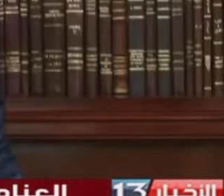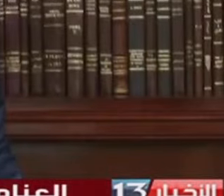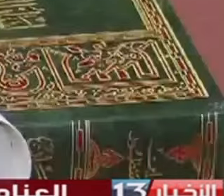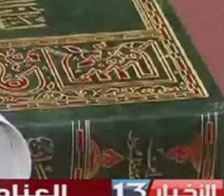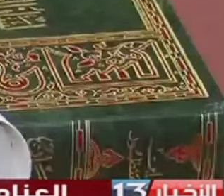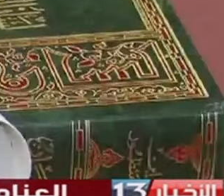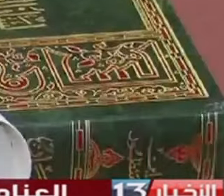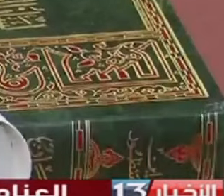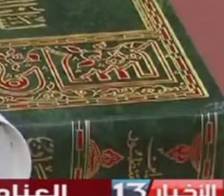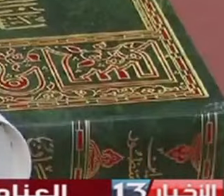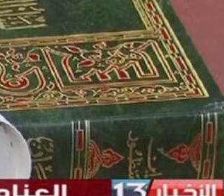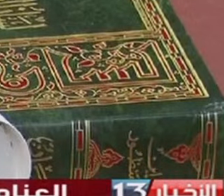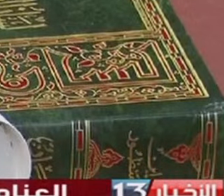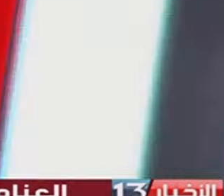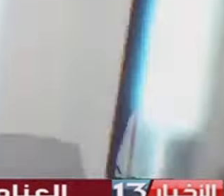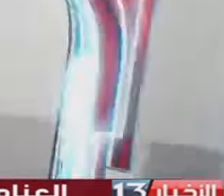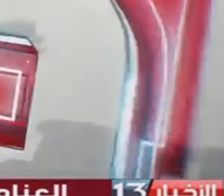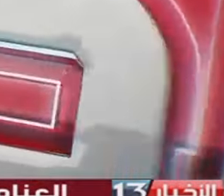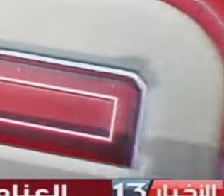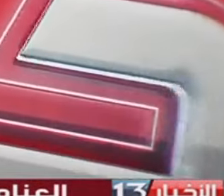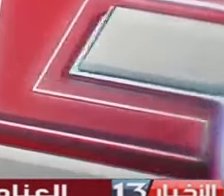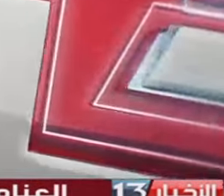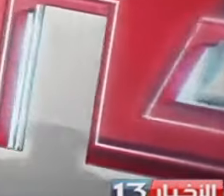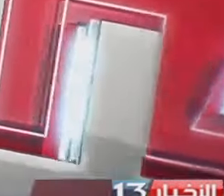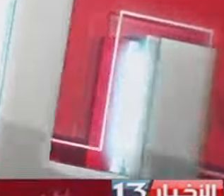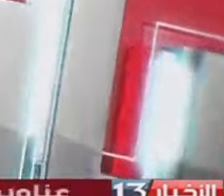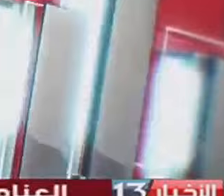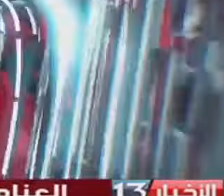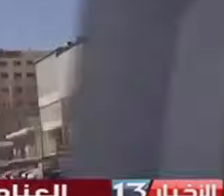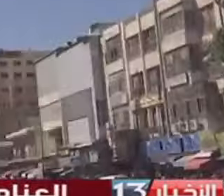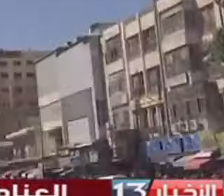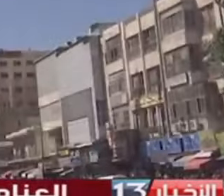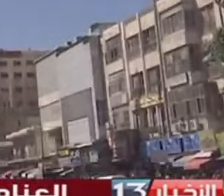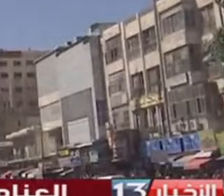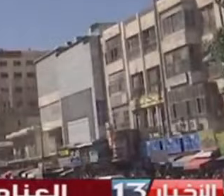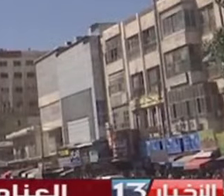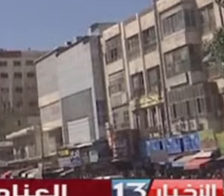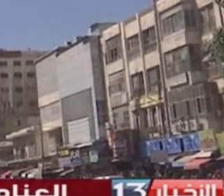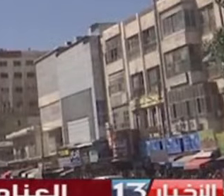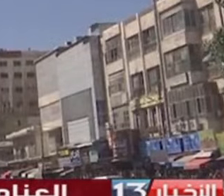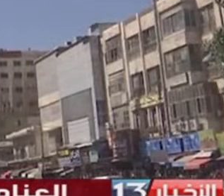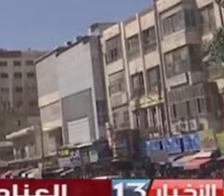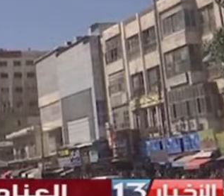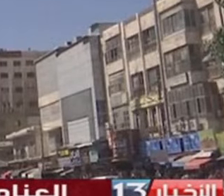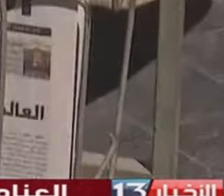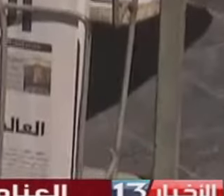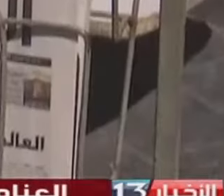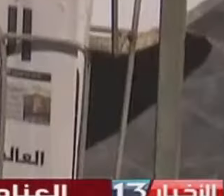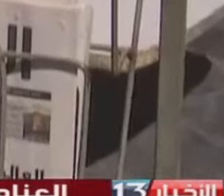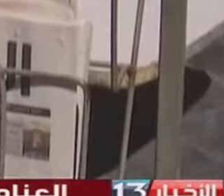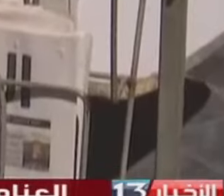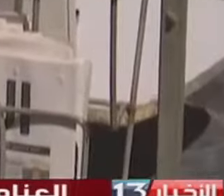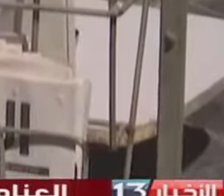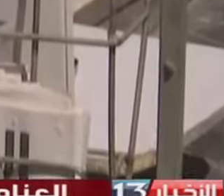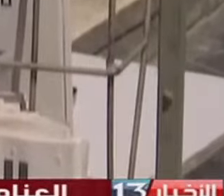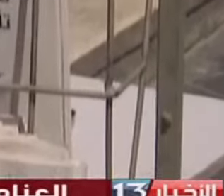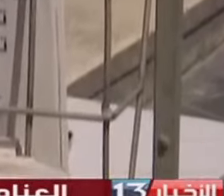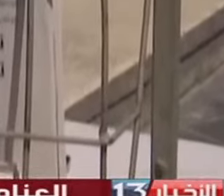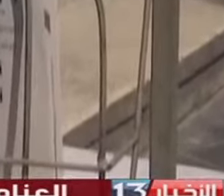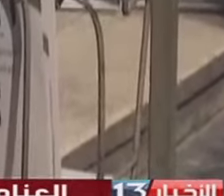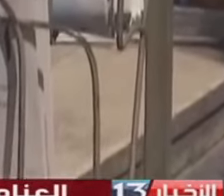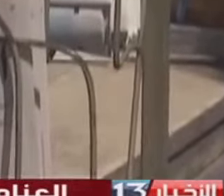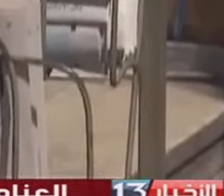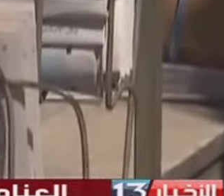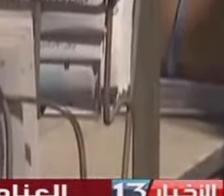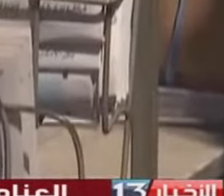من الحجج القانونية أهمها تلك المتصلة بالآجال الدستورية. تونس تعرب عن تضامنها التام مع الأردن